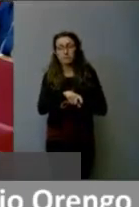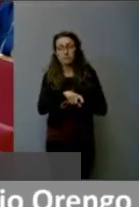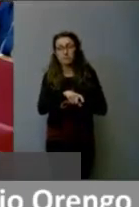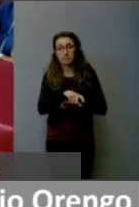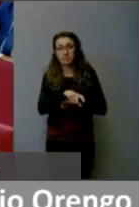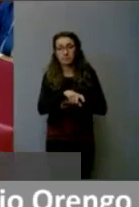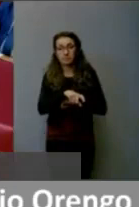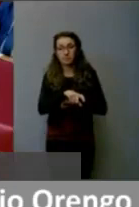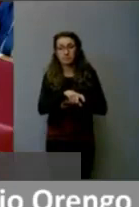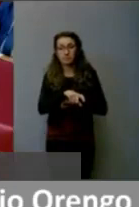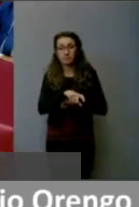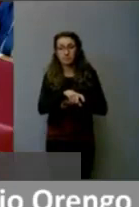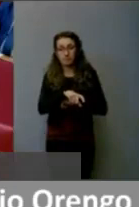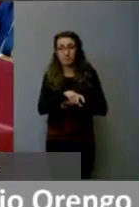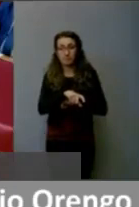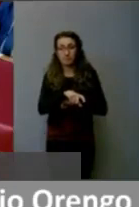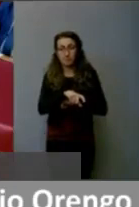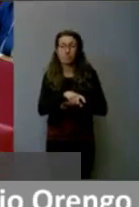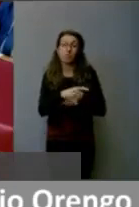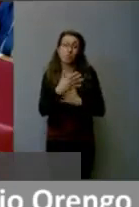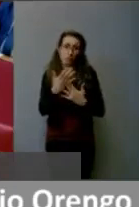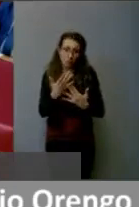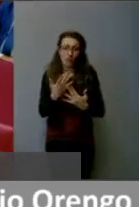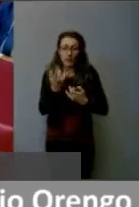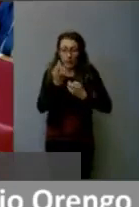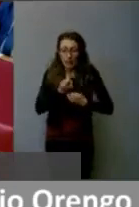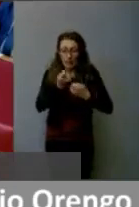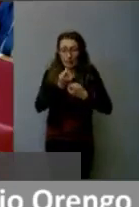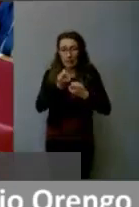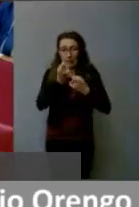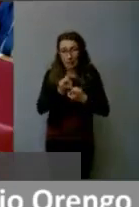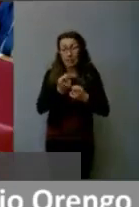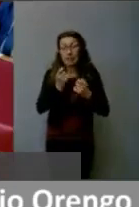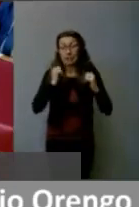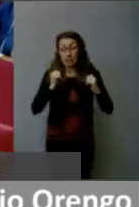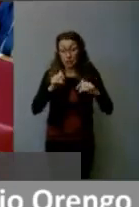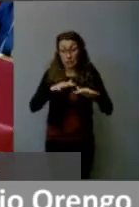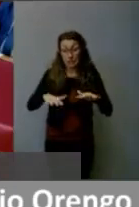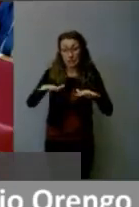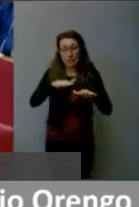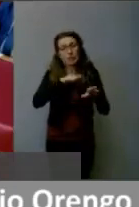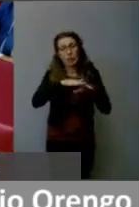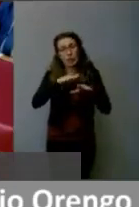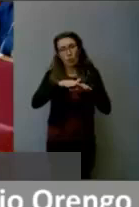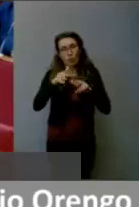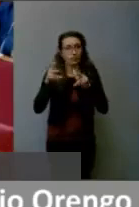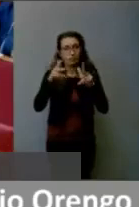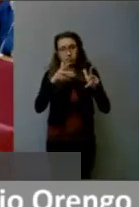l'educazione della cittadinanza ad usare i mezzi pubblici, ma anche per